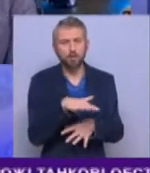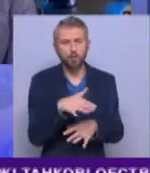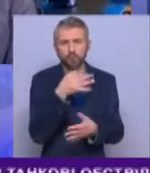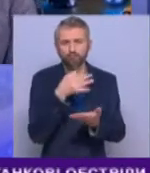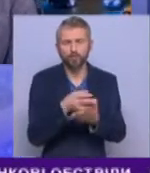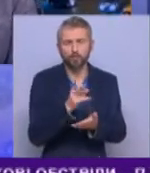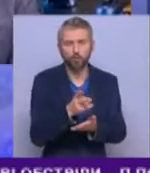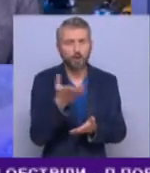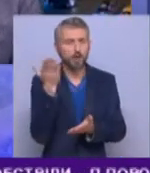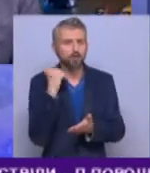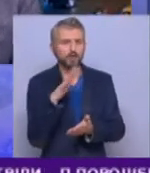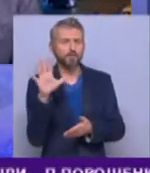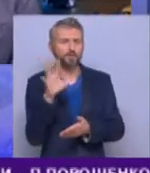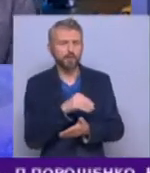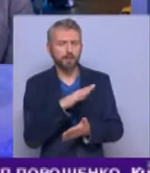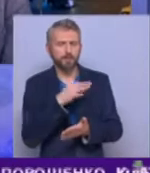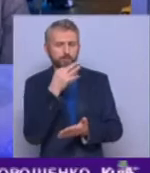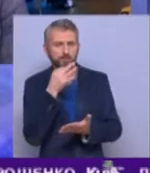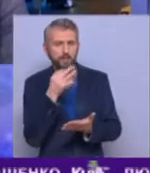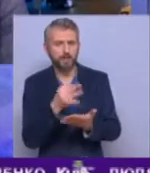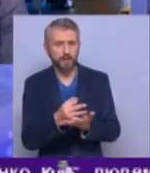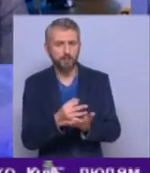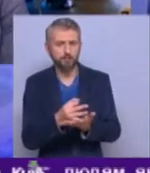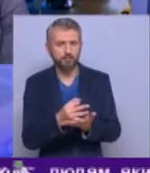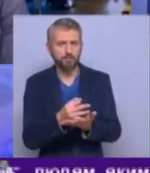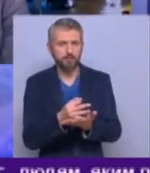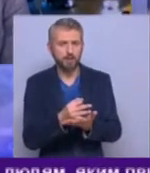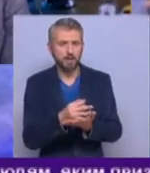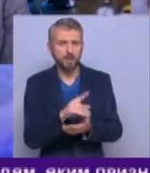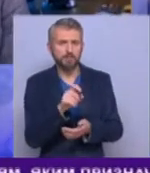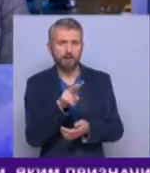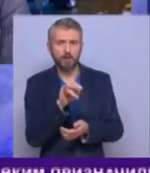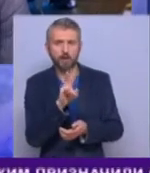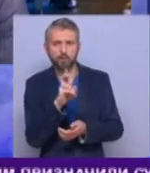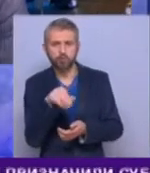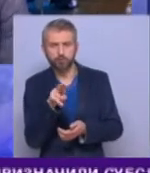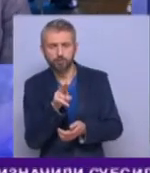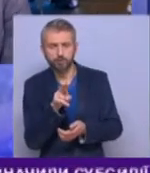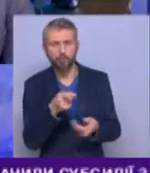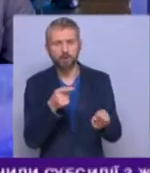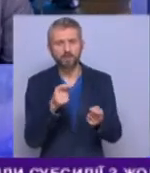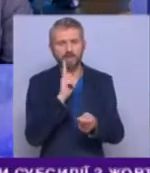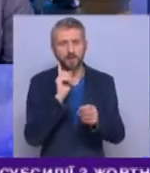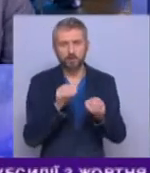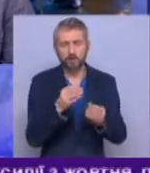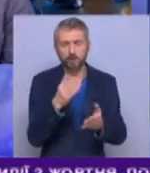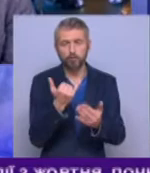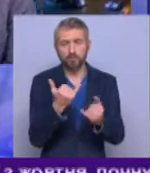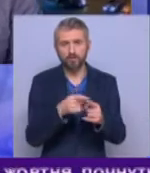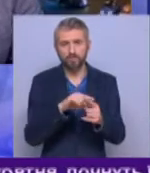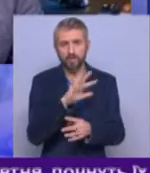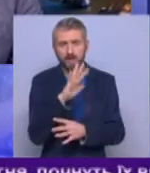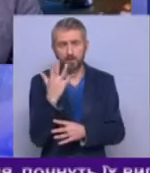Якщо раніше за всі зелені насадження відповідав так званий зеленбут або управління зелених насаджень, то зараз, якщо ці зелені